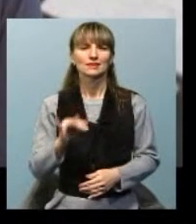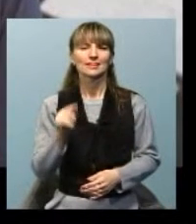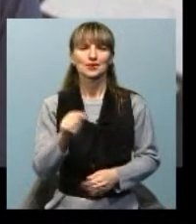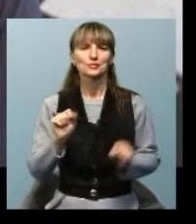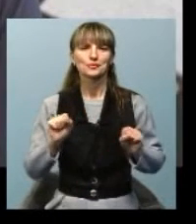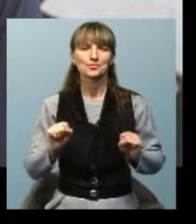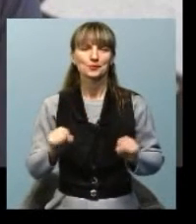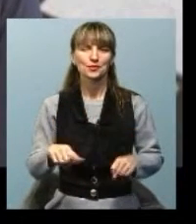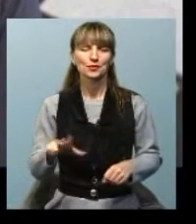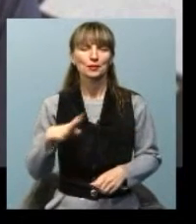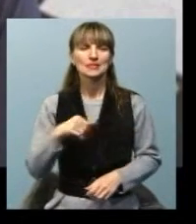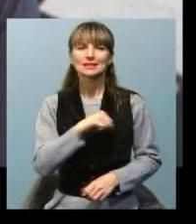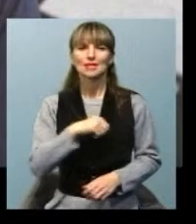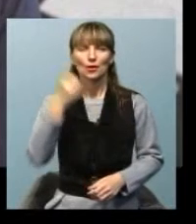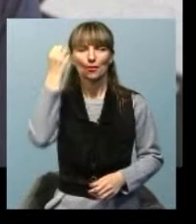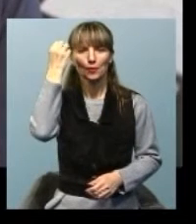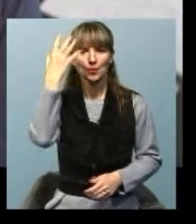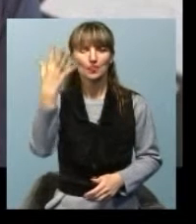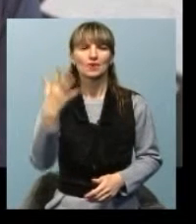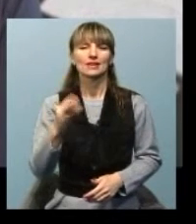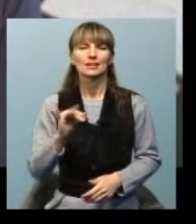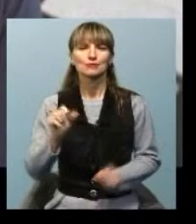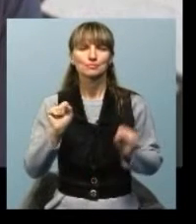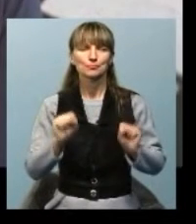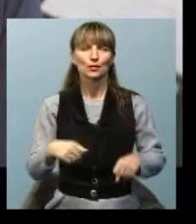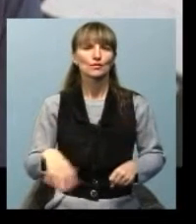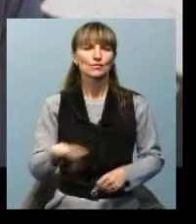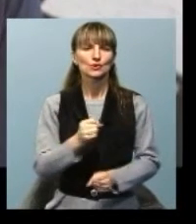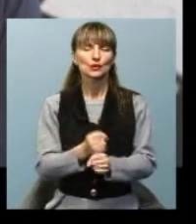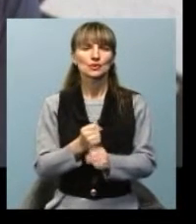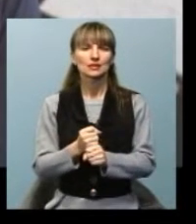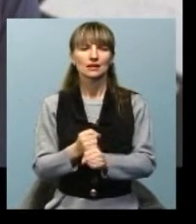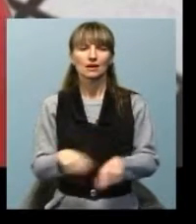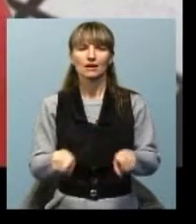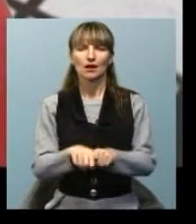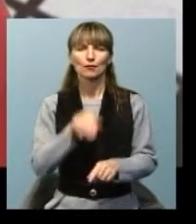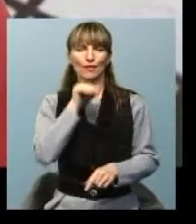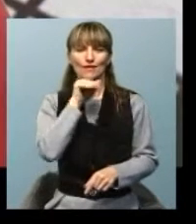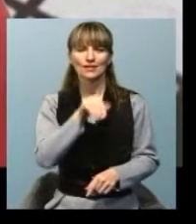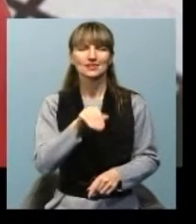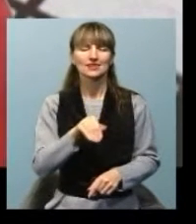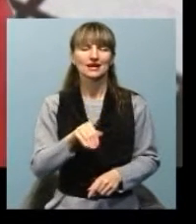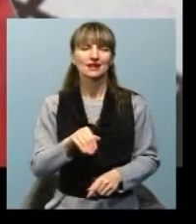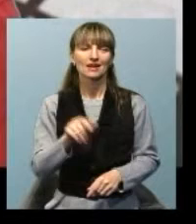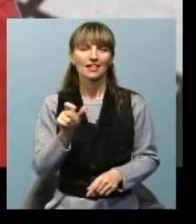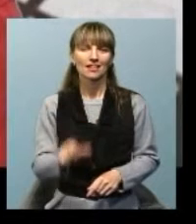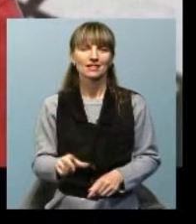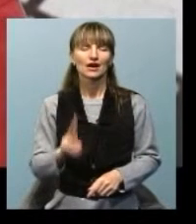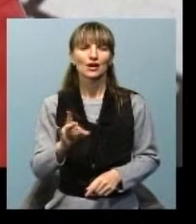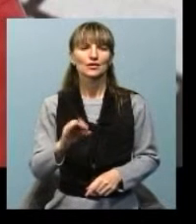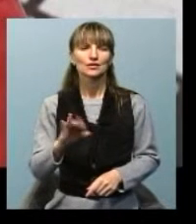будут самые умные и могут все делать как профессионал. Кросворд –